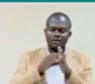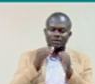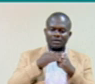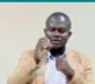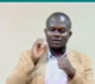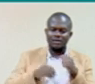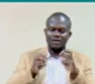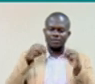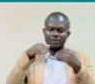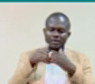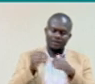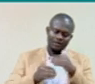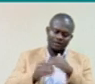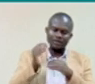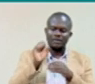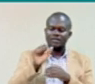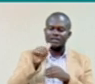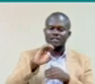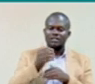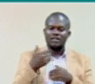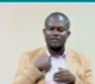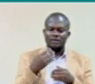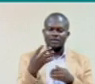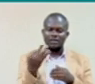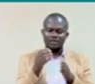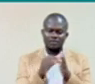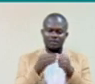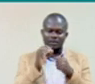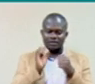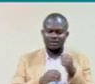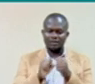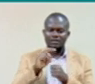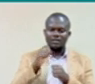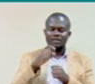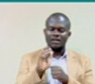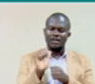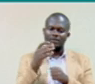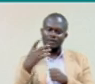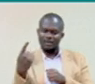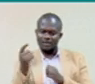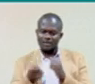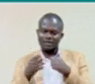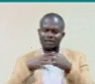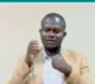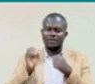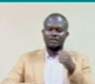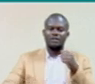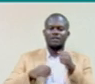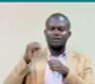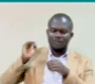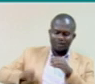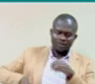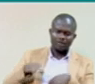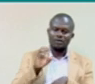63.18% by'abadepite, rugakurikirwa na Seychelles ifite 43.18%, Senegal 41.9%, naho ibizi inyuma ni ibirwa